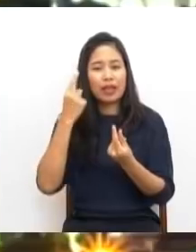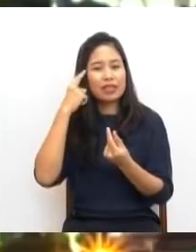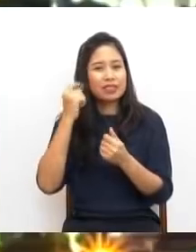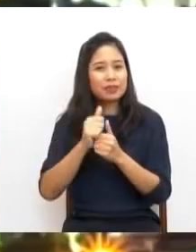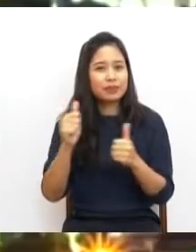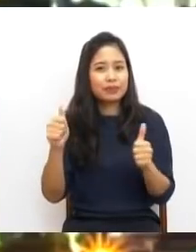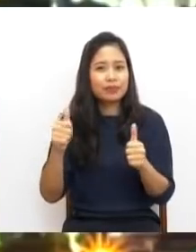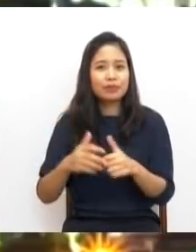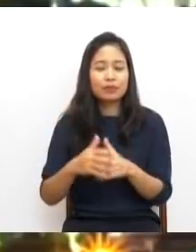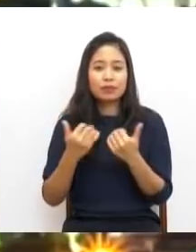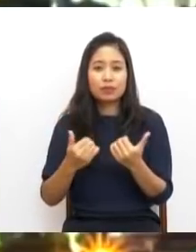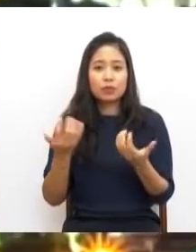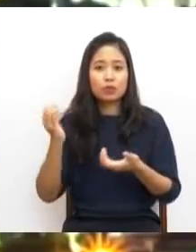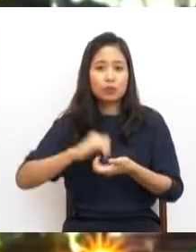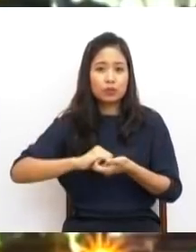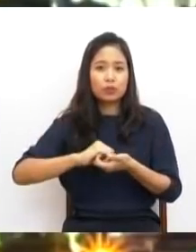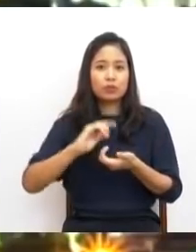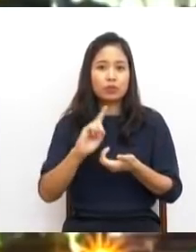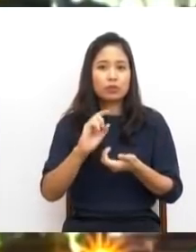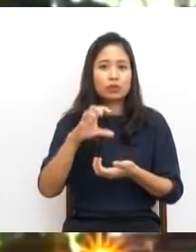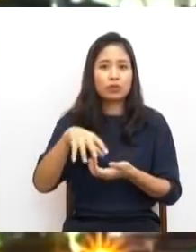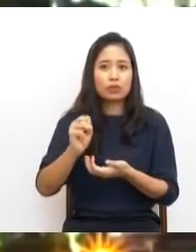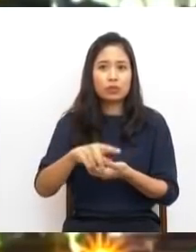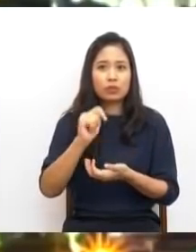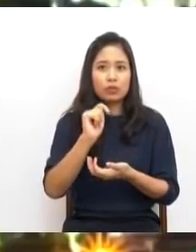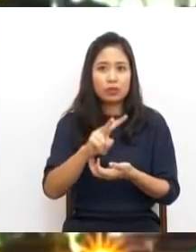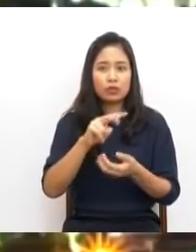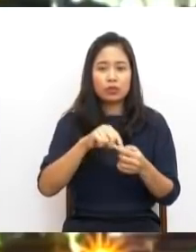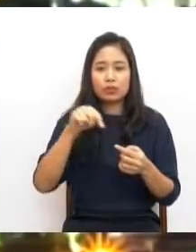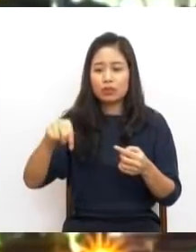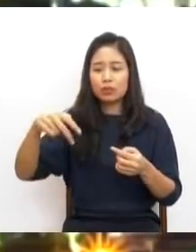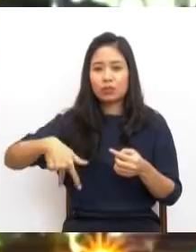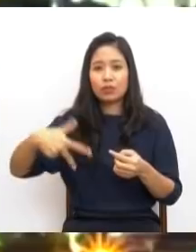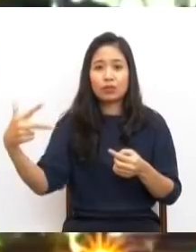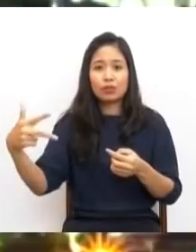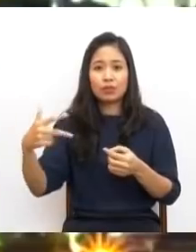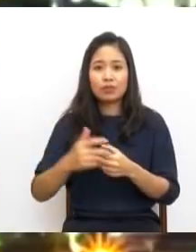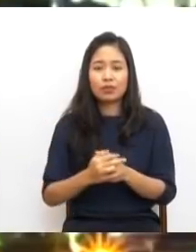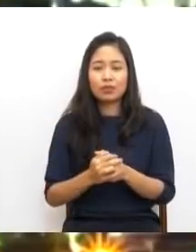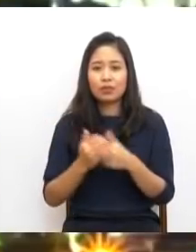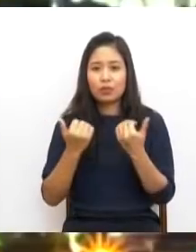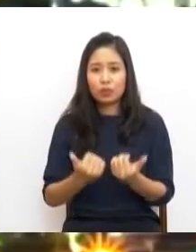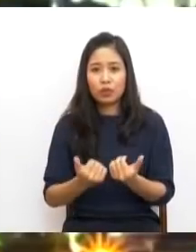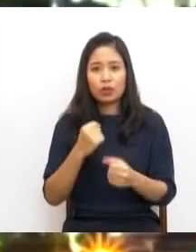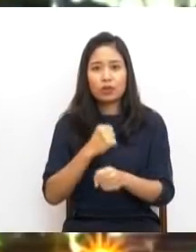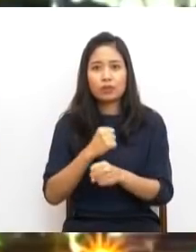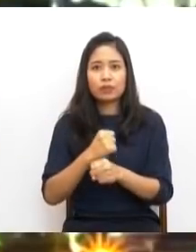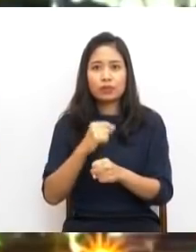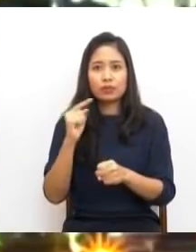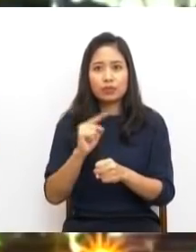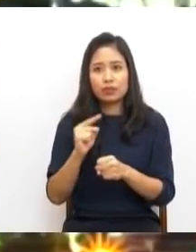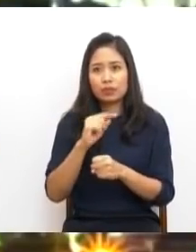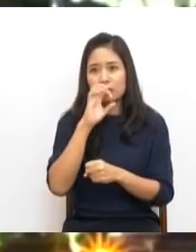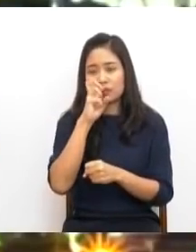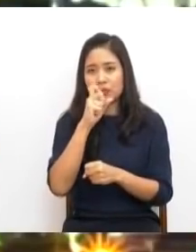ะซึ่งเป็นความร่วมมือกันระหว่างสปทและไทย PBS ค่ะสำหรับวันนี้นะคะเราได้รับเกียรติจากพิธีกรทั้ง